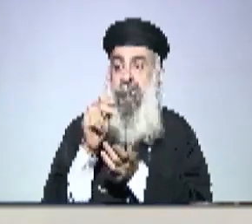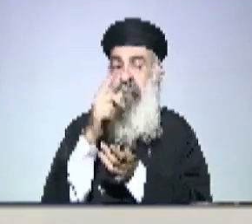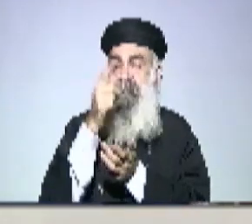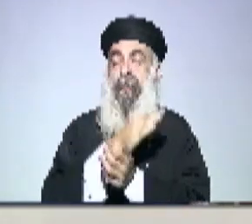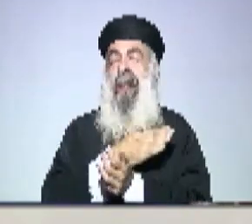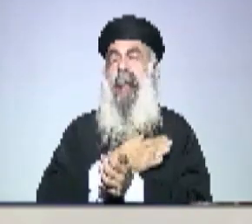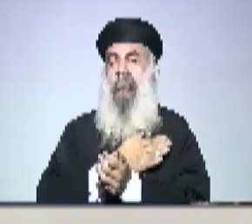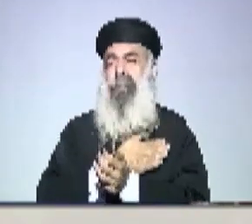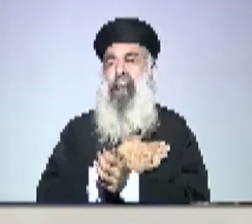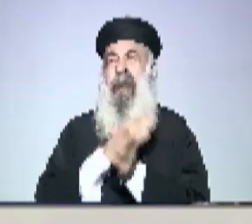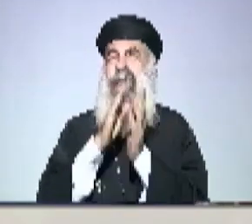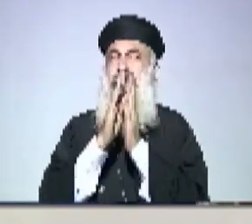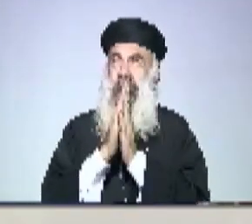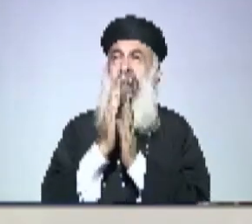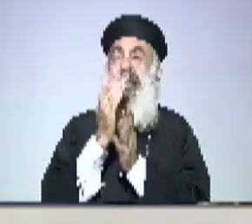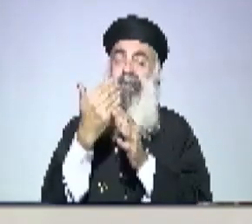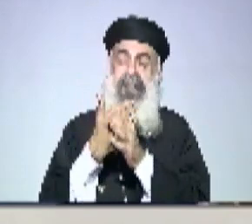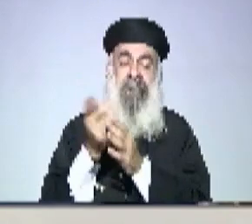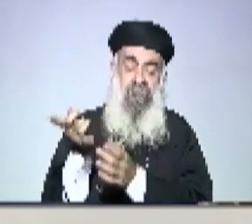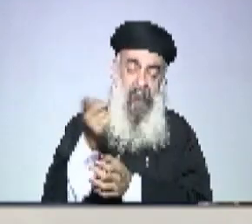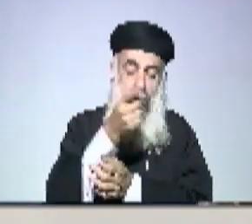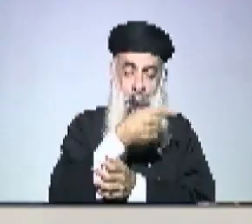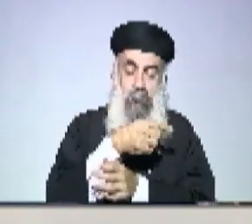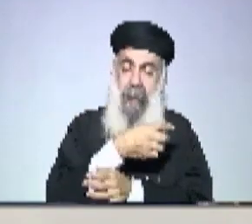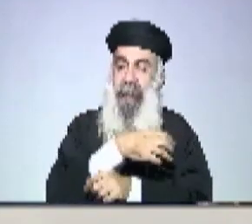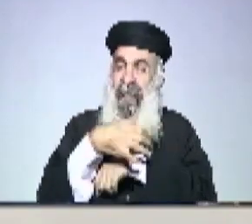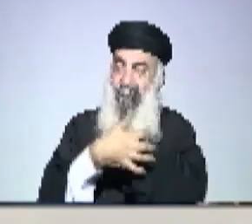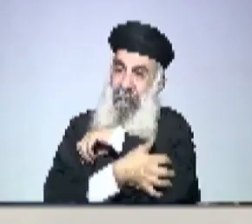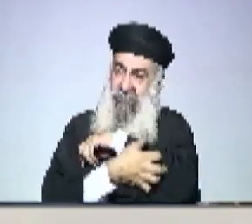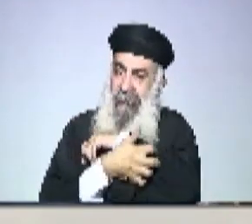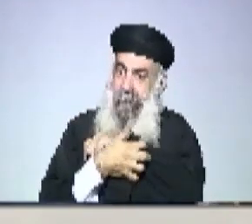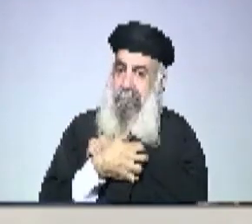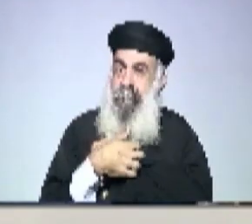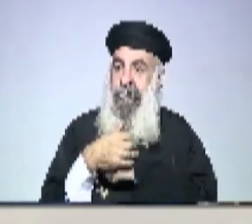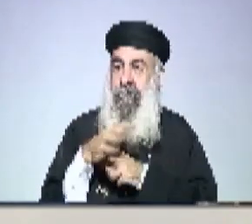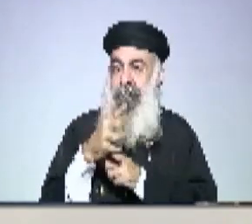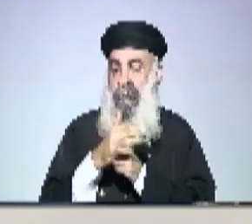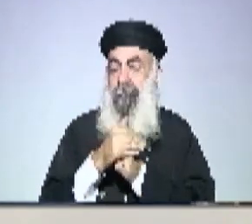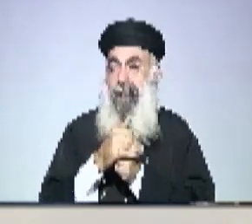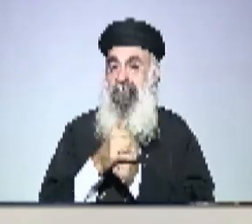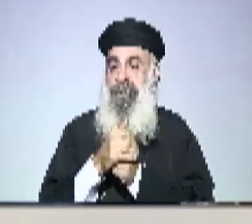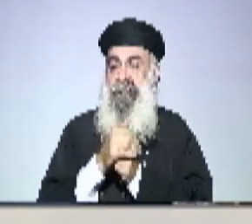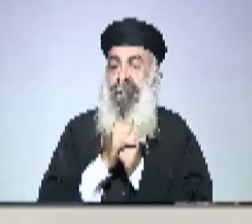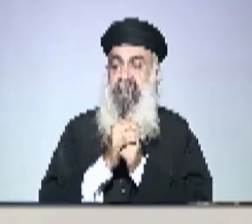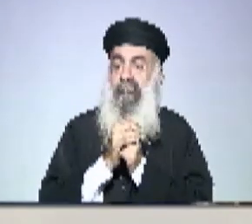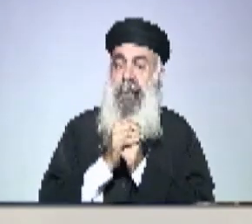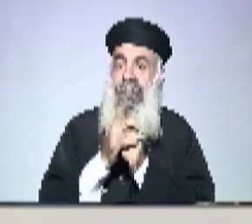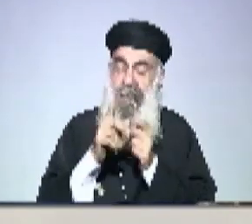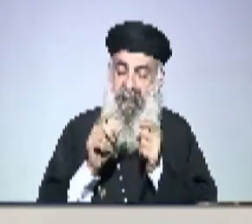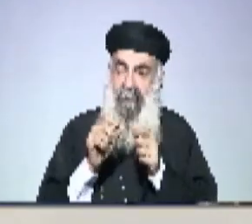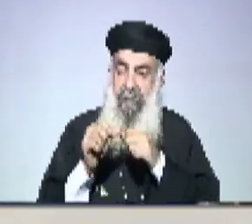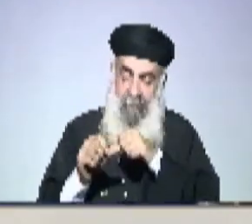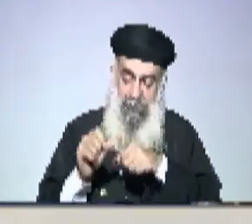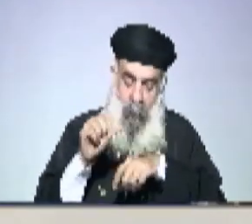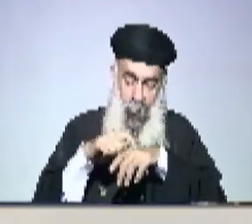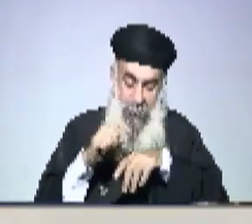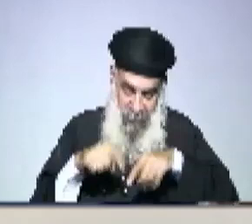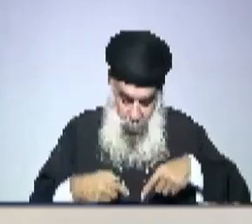عطف ربنا من اجل الفقراء يعني احيانا لما بتحصل مجاعه